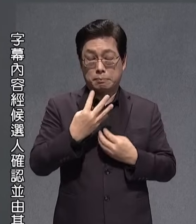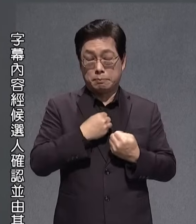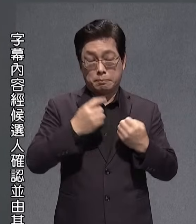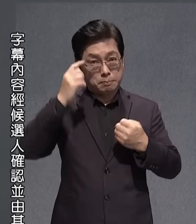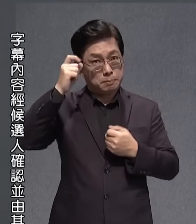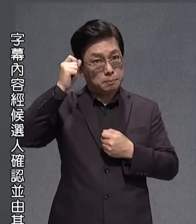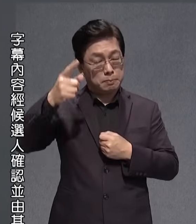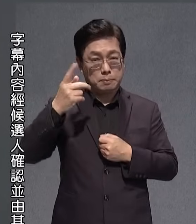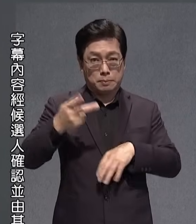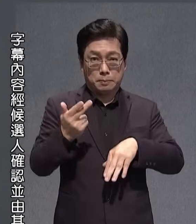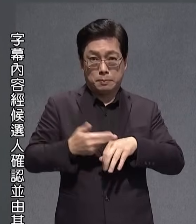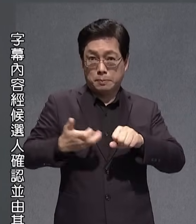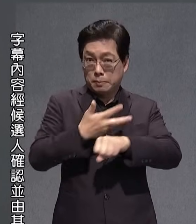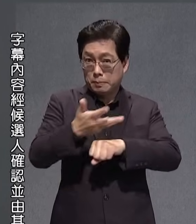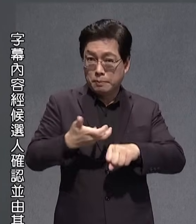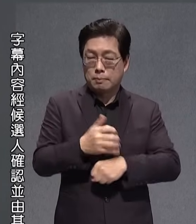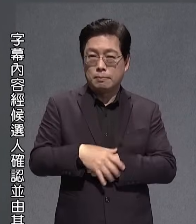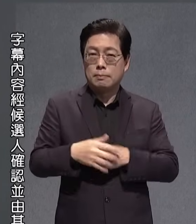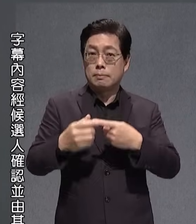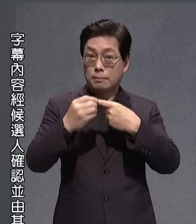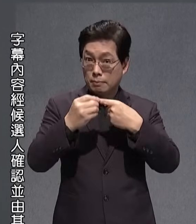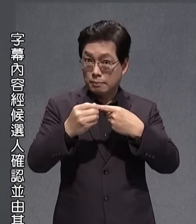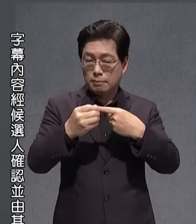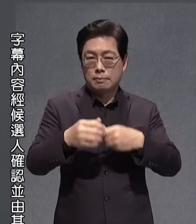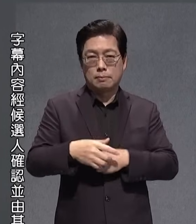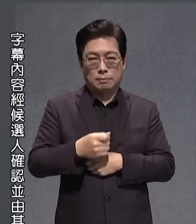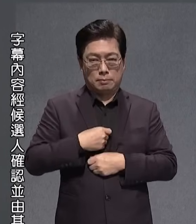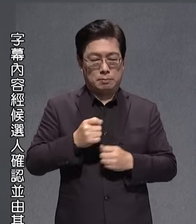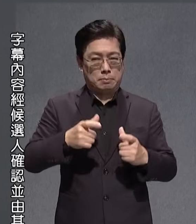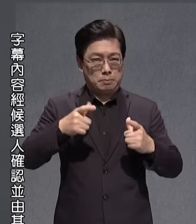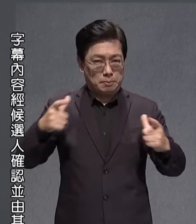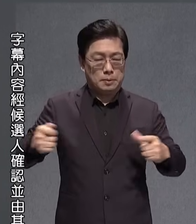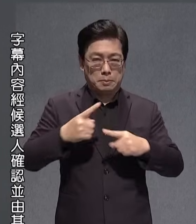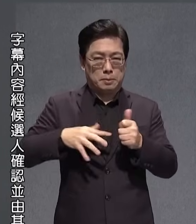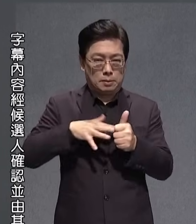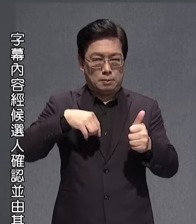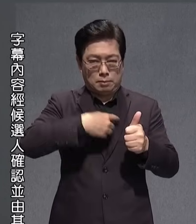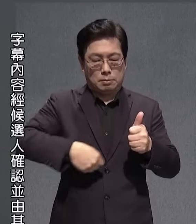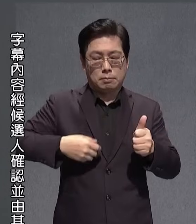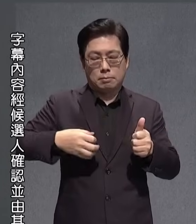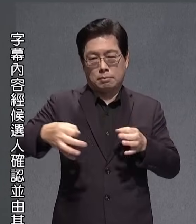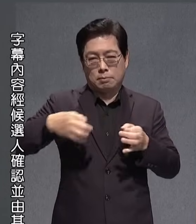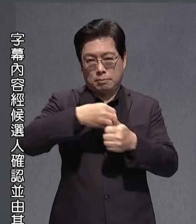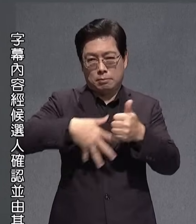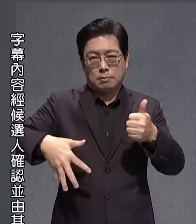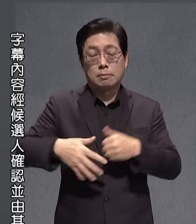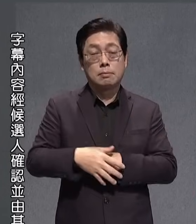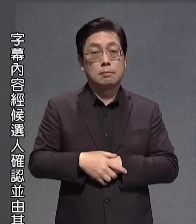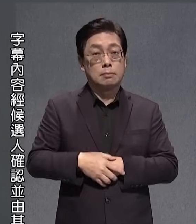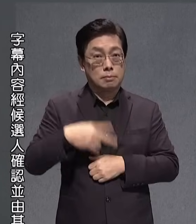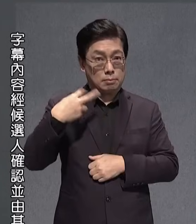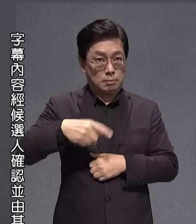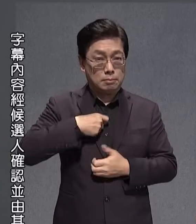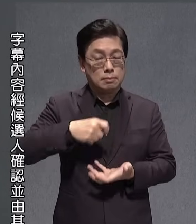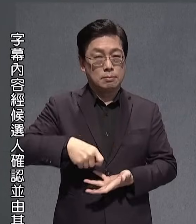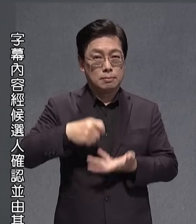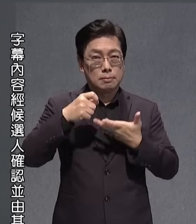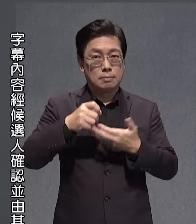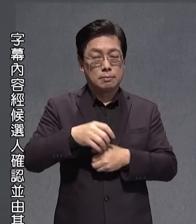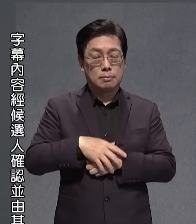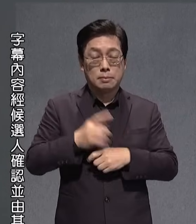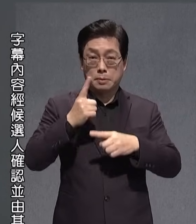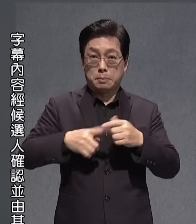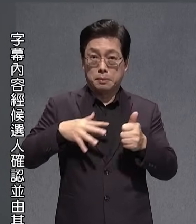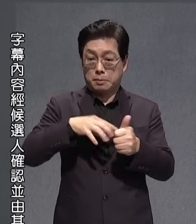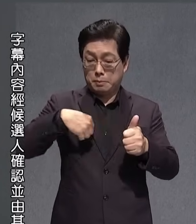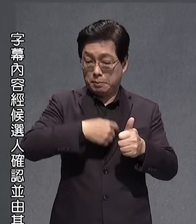技岛。第一个，我们要持续壮大半导体产业，我们应该要提出半导